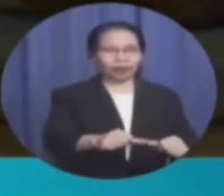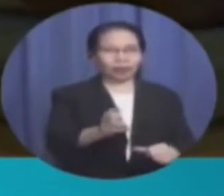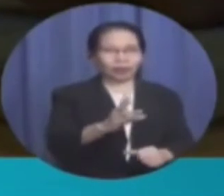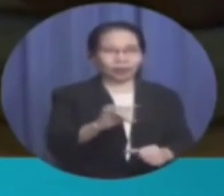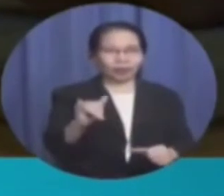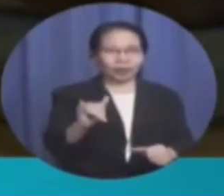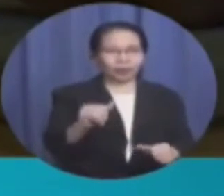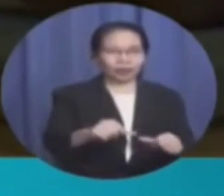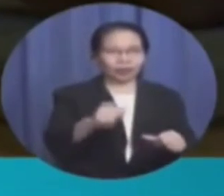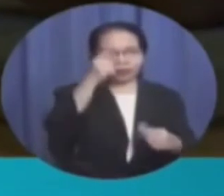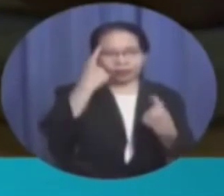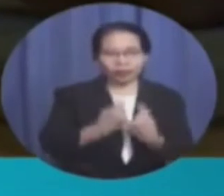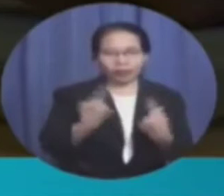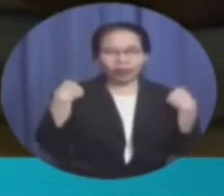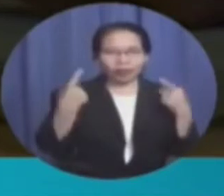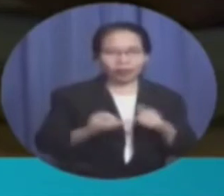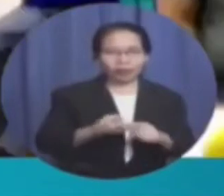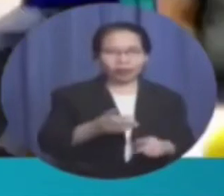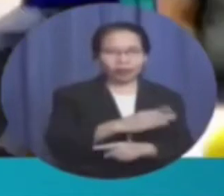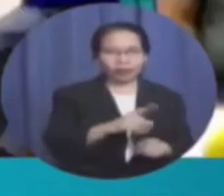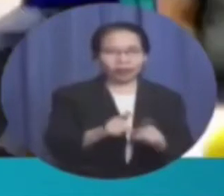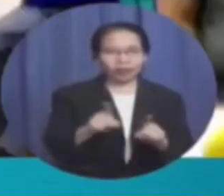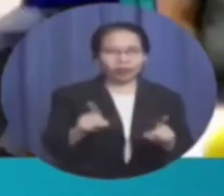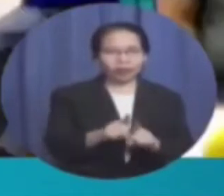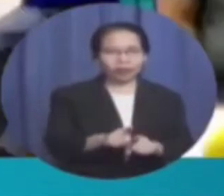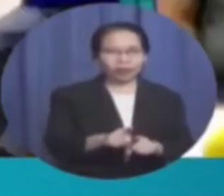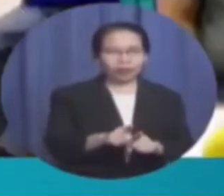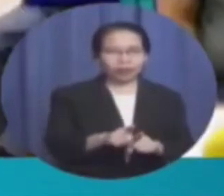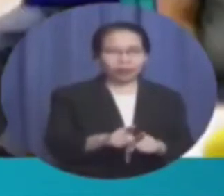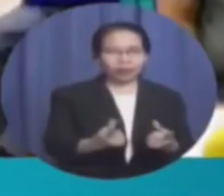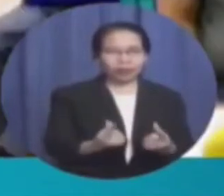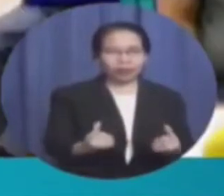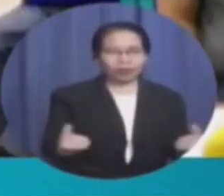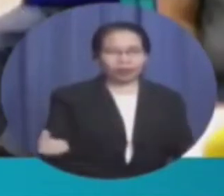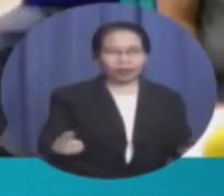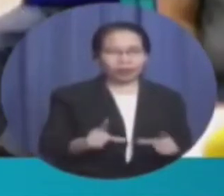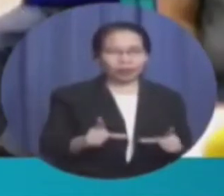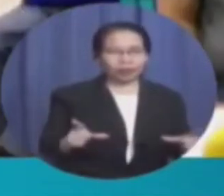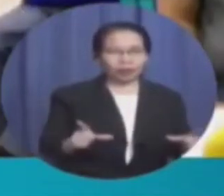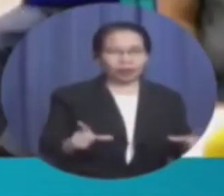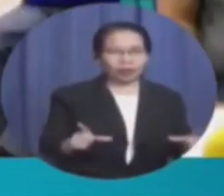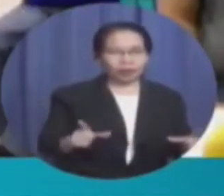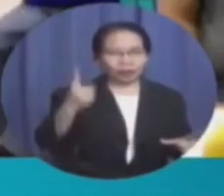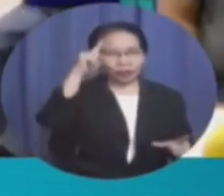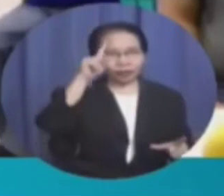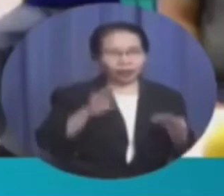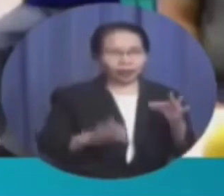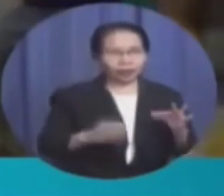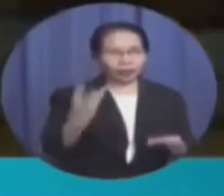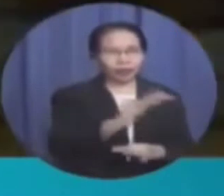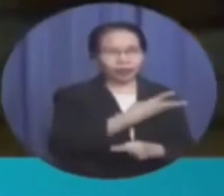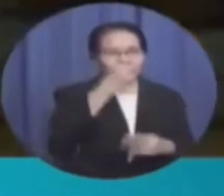sa Spanish at saka doon sa Portuguese. Si